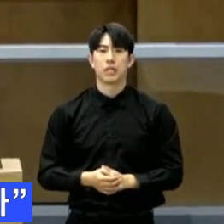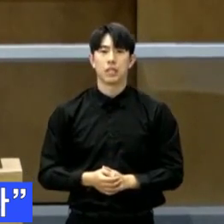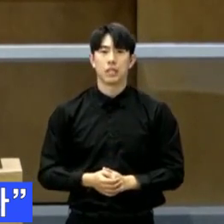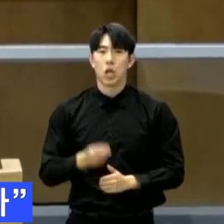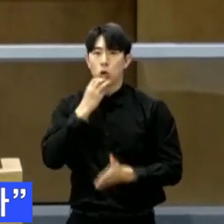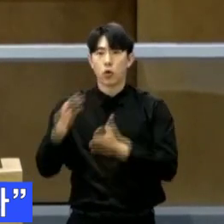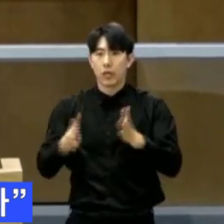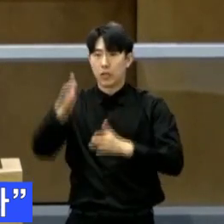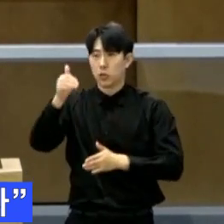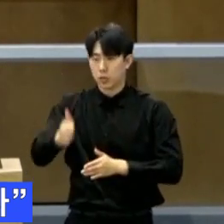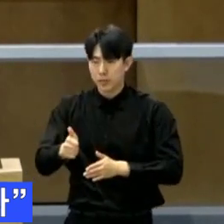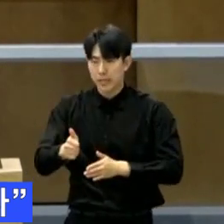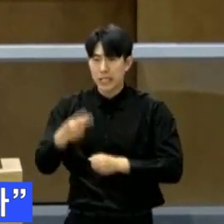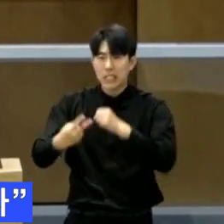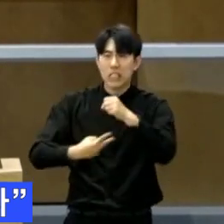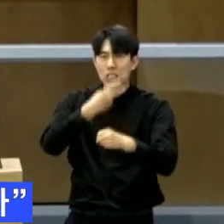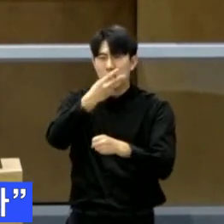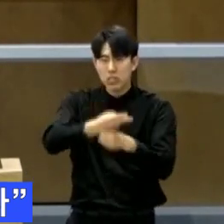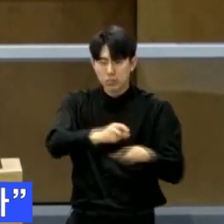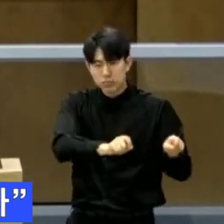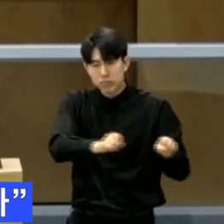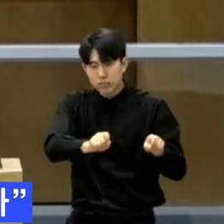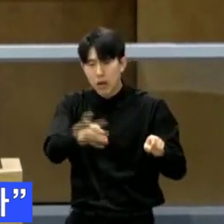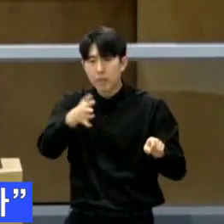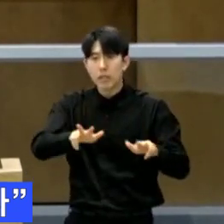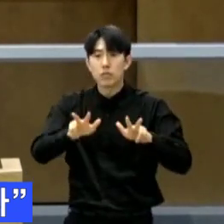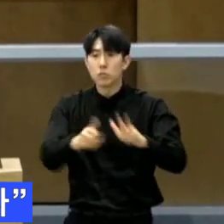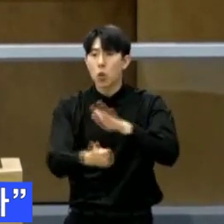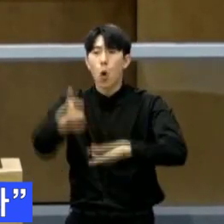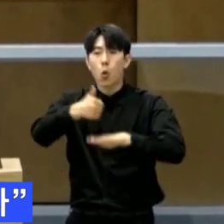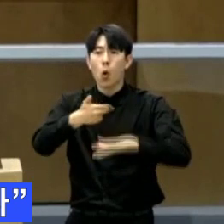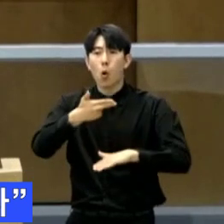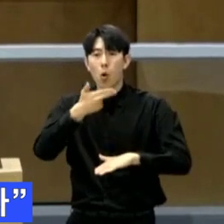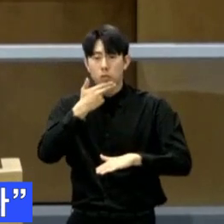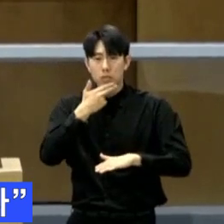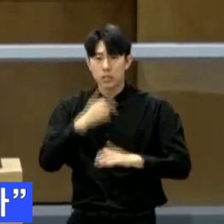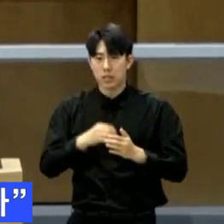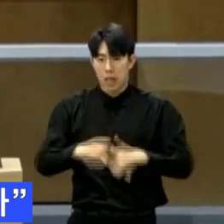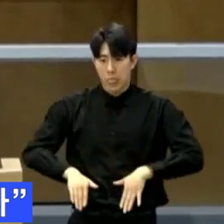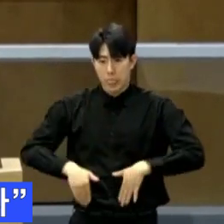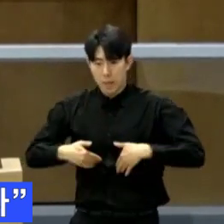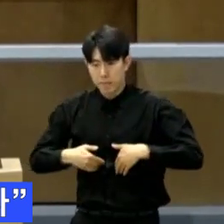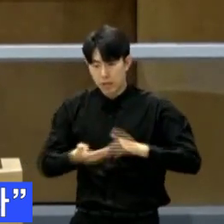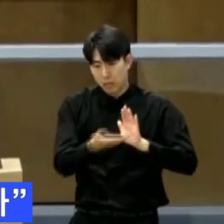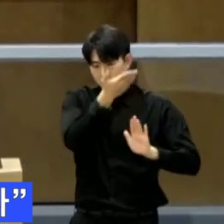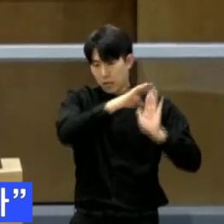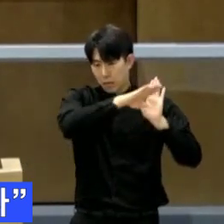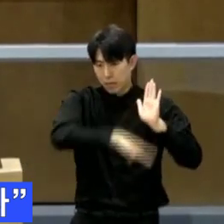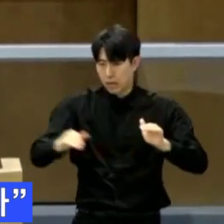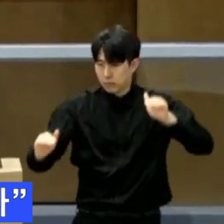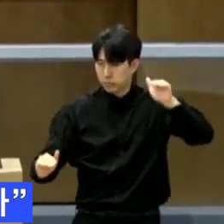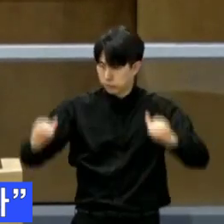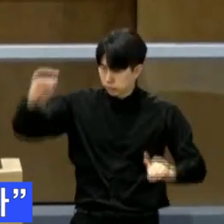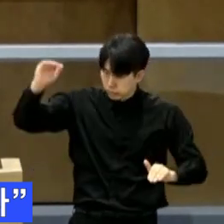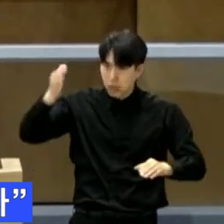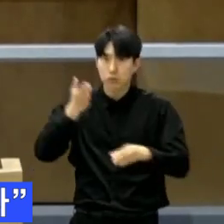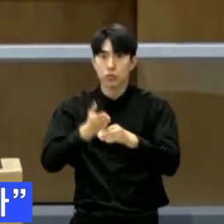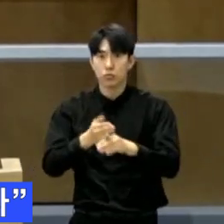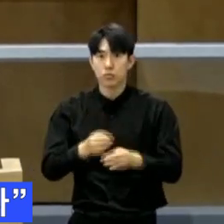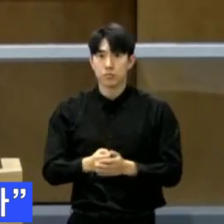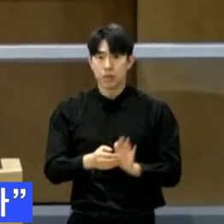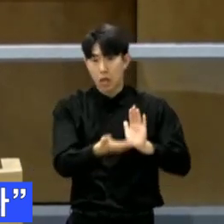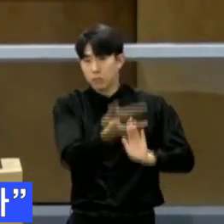도지사 임기 절반이 다가오지만 가시적인 성과 없이 지금도 경기 남북의 발전 격차는 확대되고 수차례 약속한 경기